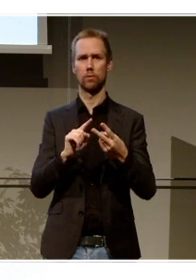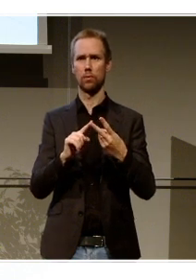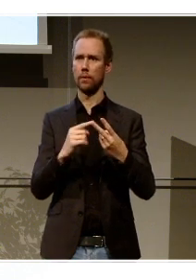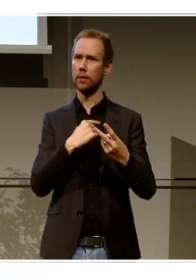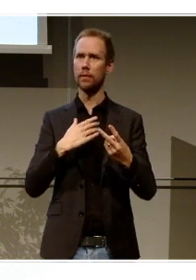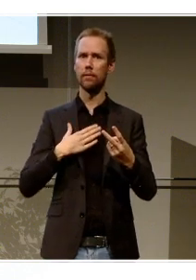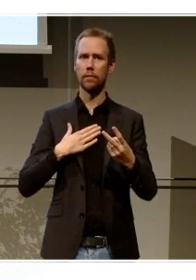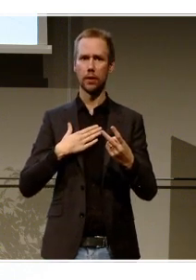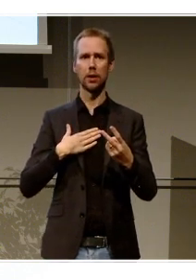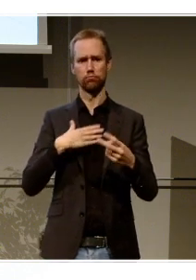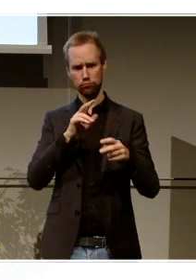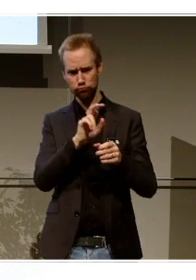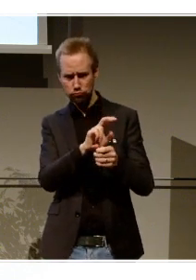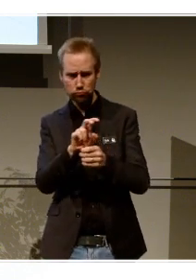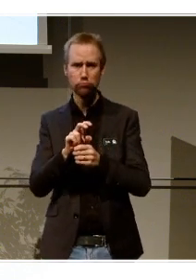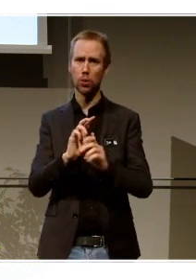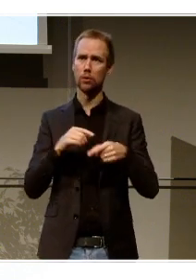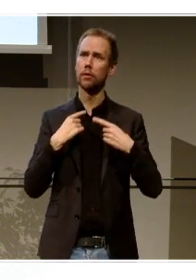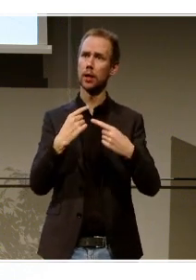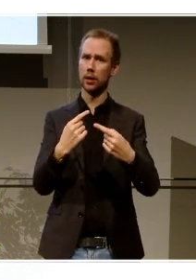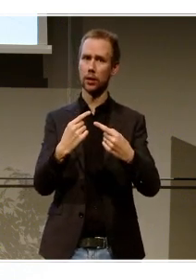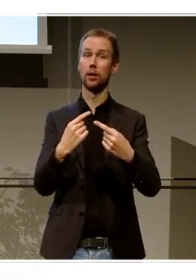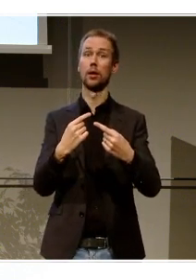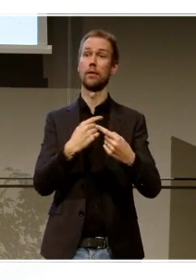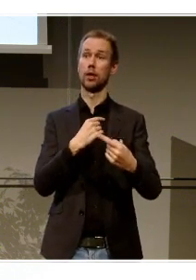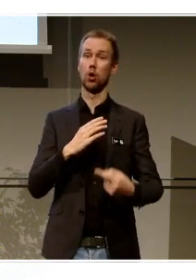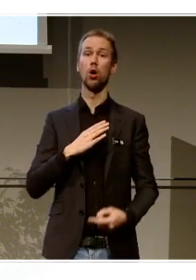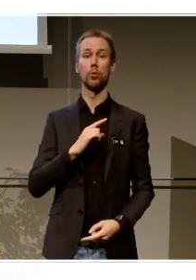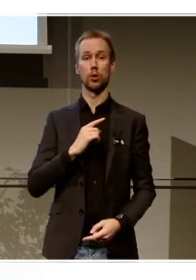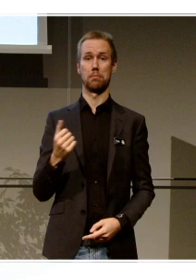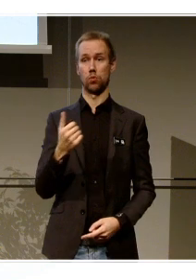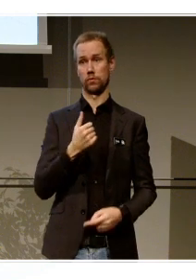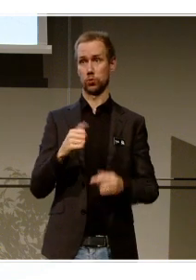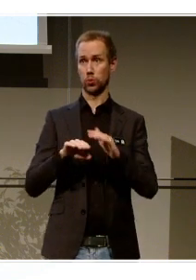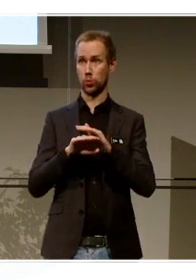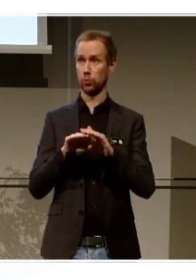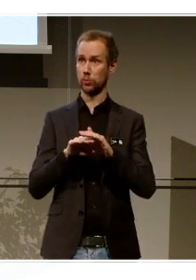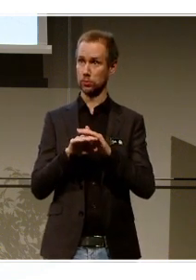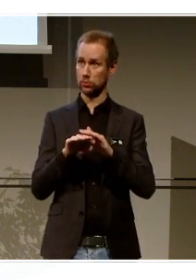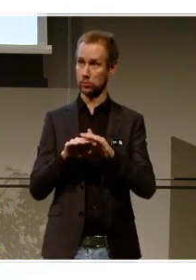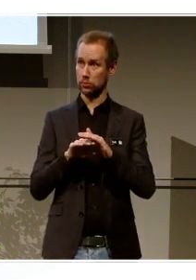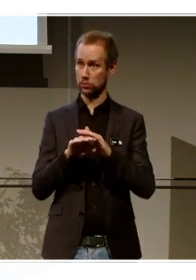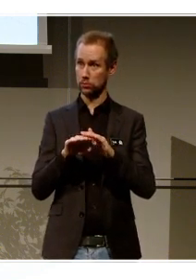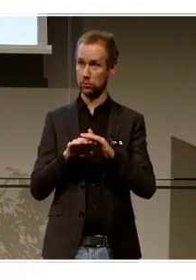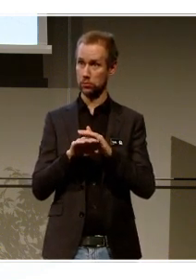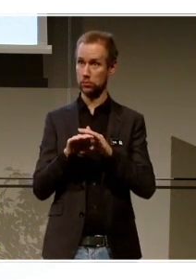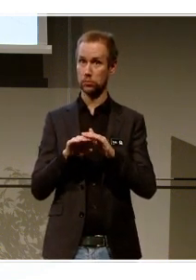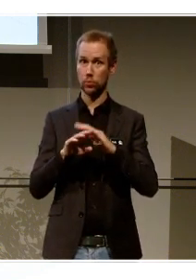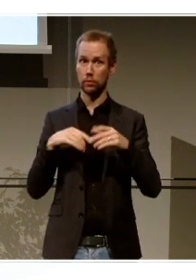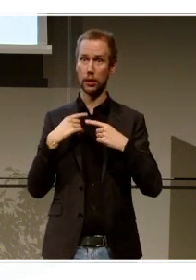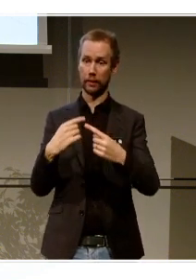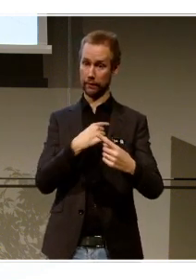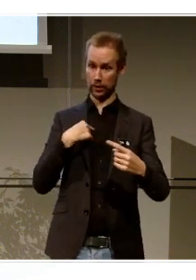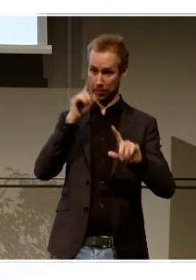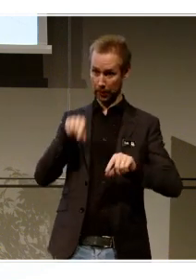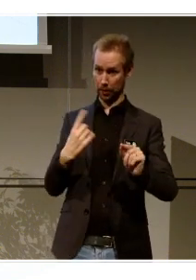Och här är det ju så att vi gör väldigt mycket utveckling behovsdriven. Vi ser ett behov och så försöker vi lösa det. Vad som dock är